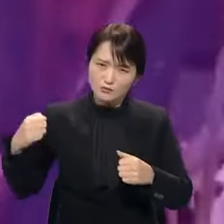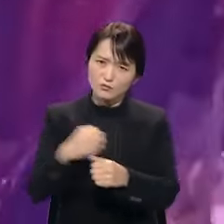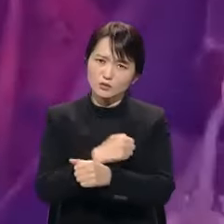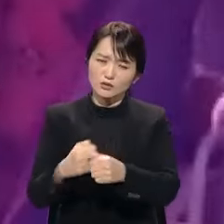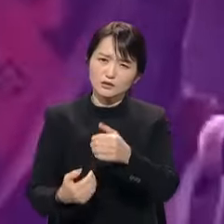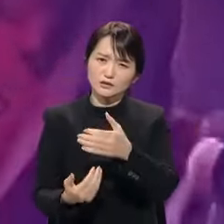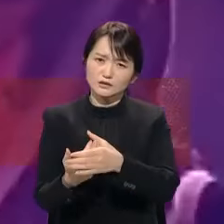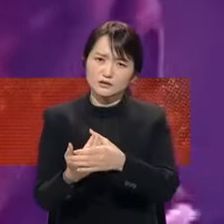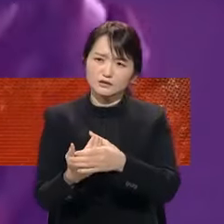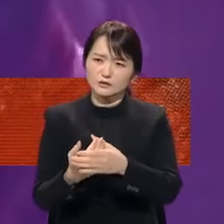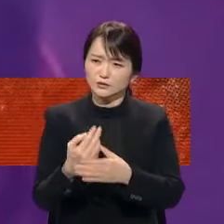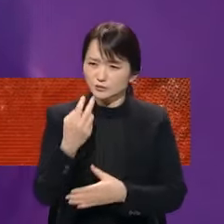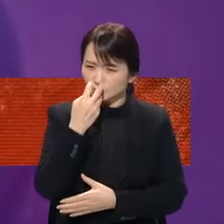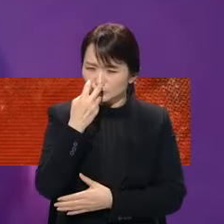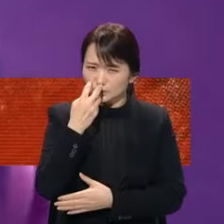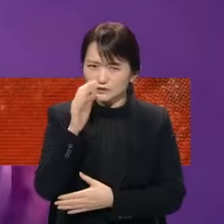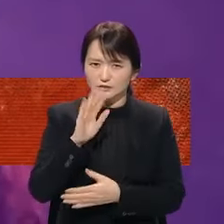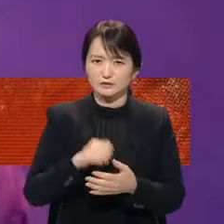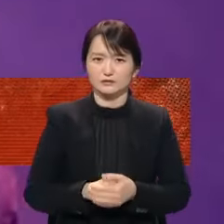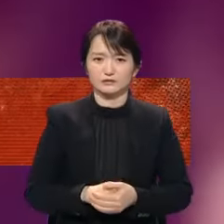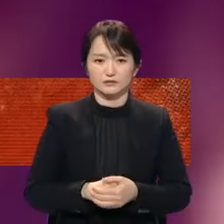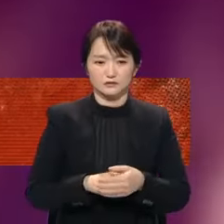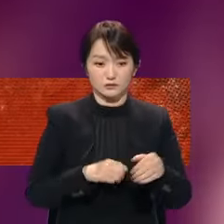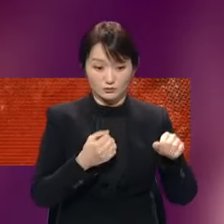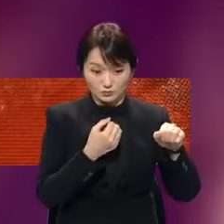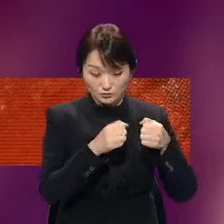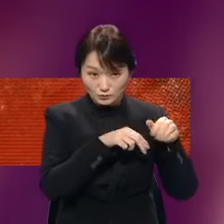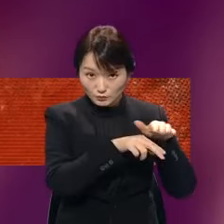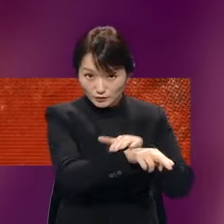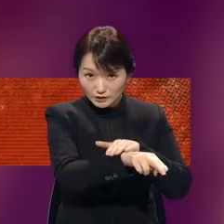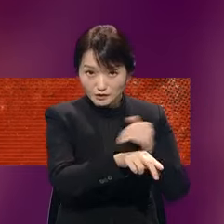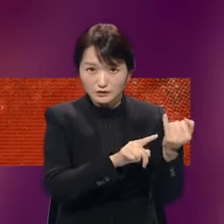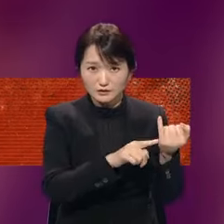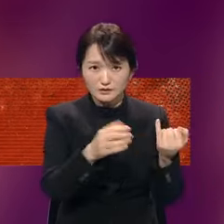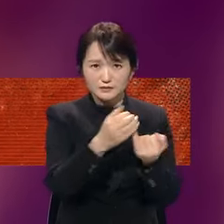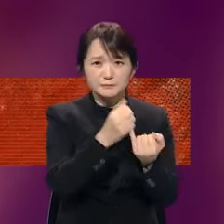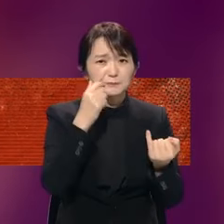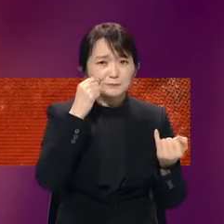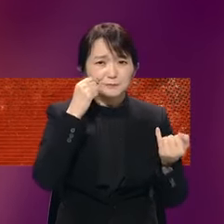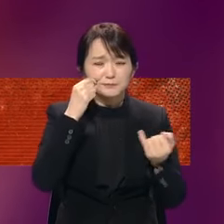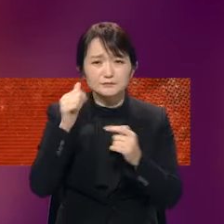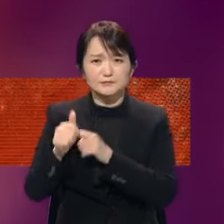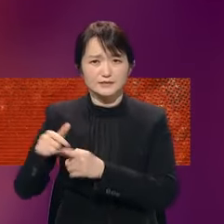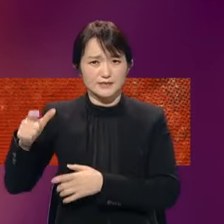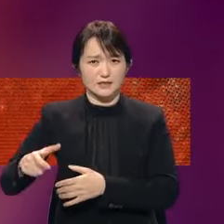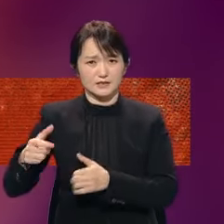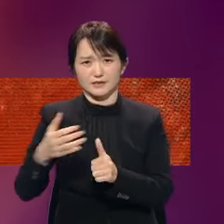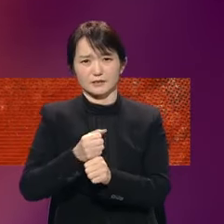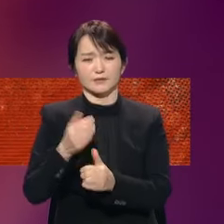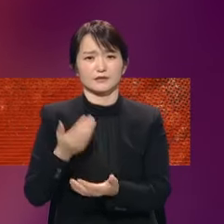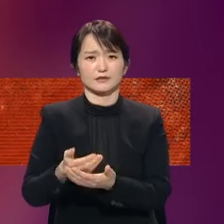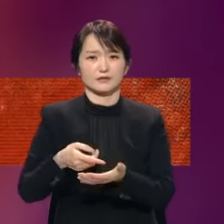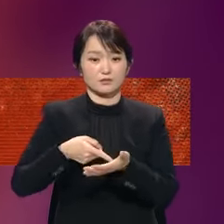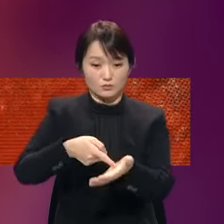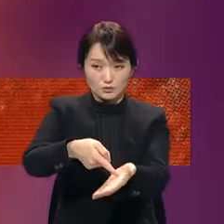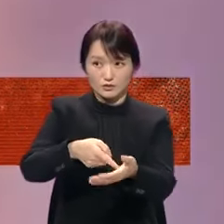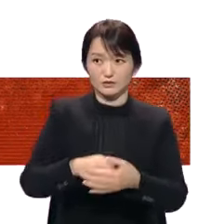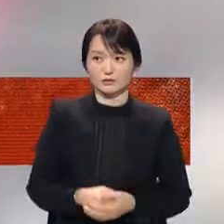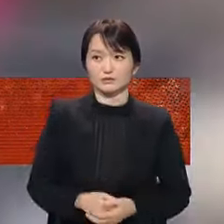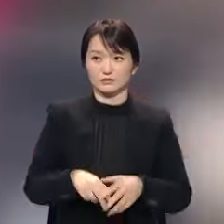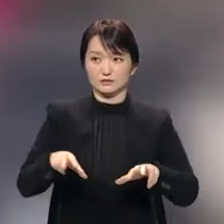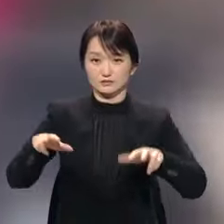아니랬습니다. 도망친 여성 아직도 잡지 못했고요. 남성이 강경 대응을 요구하자 그제서야, 네, 지금 저희가 보고